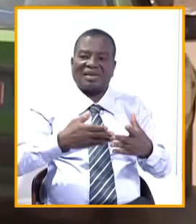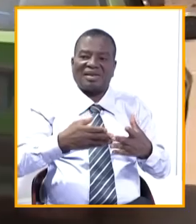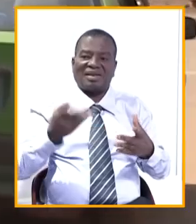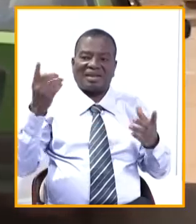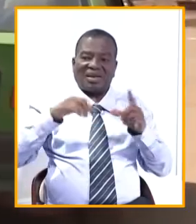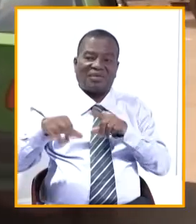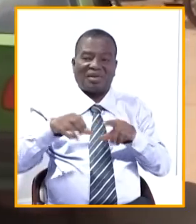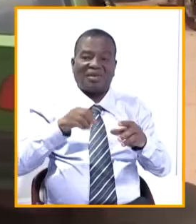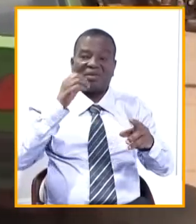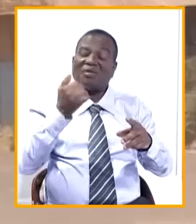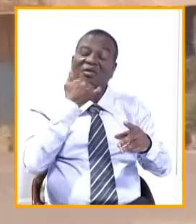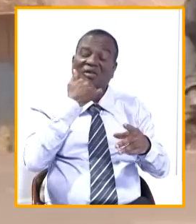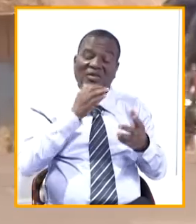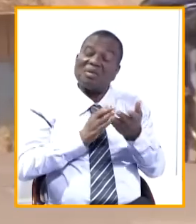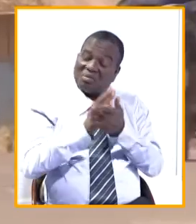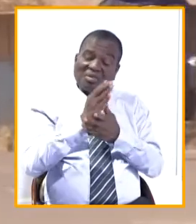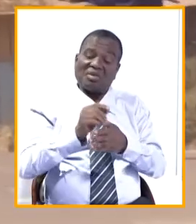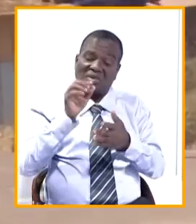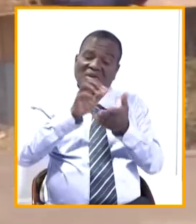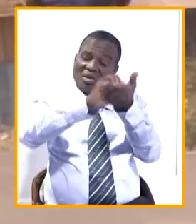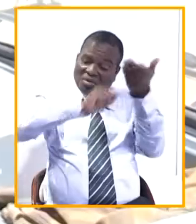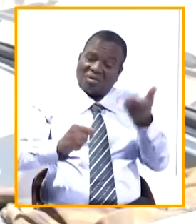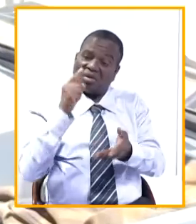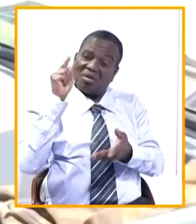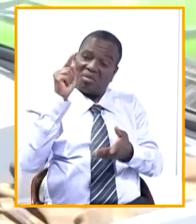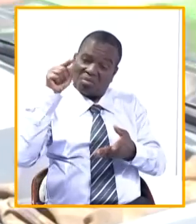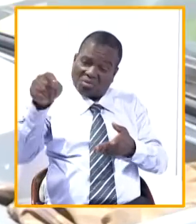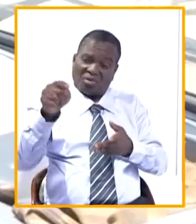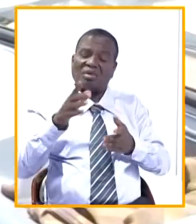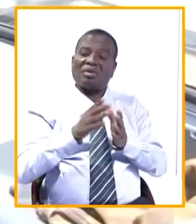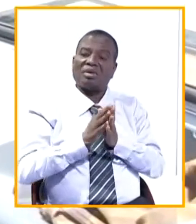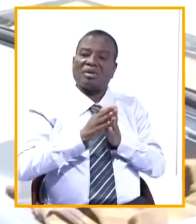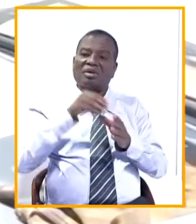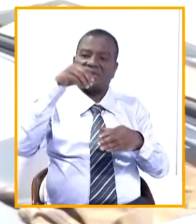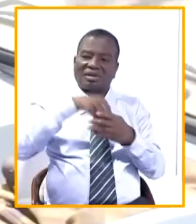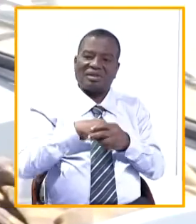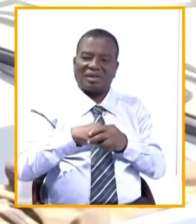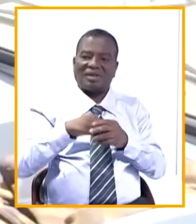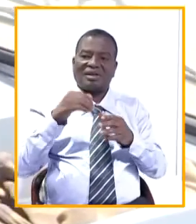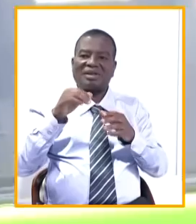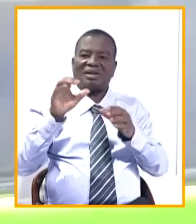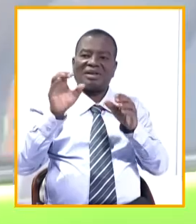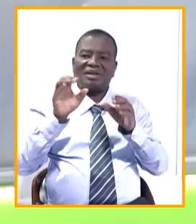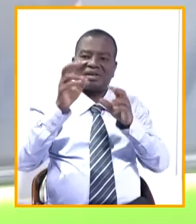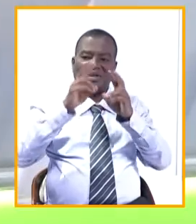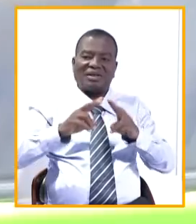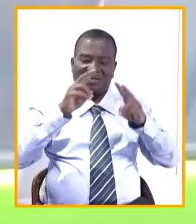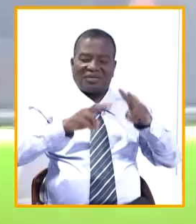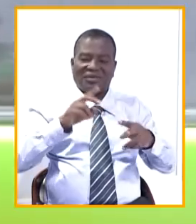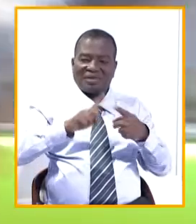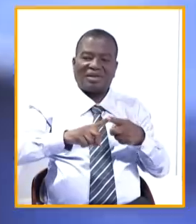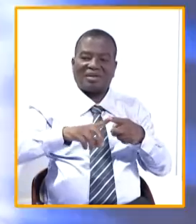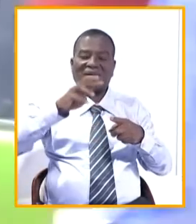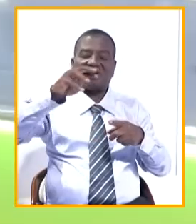un point. Cette disposition est valable sur tout le territoire national. Dans la ville des 18 montagnes, Mans, elle vient mettre de